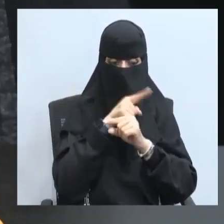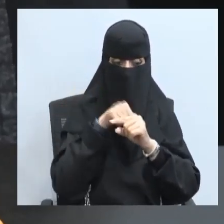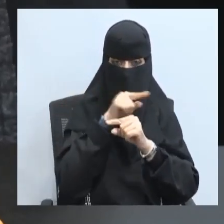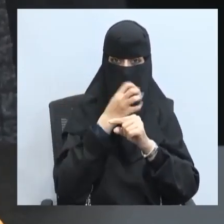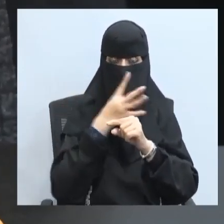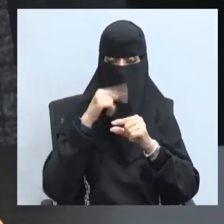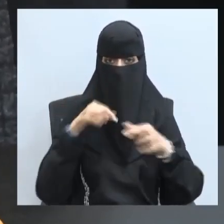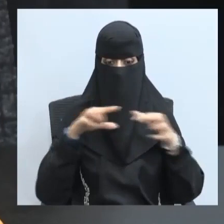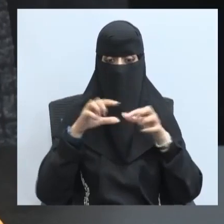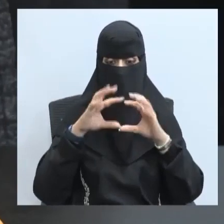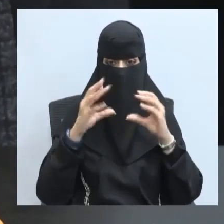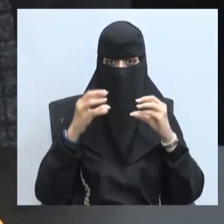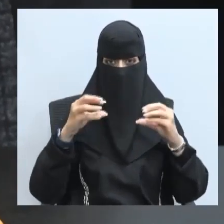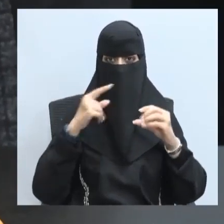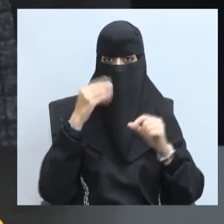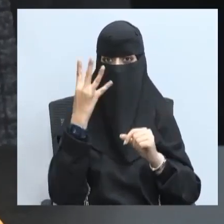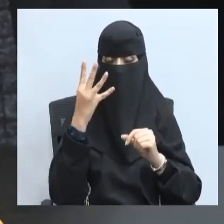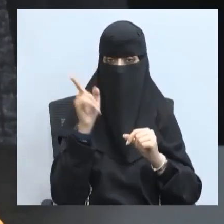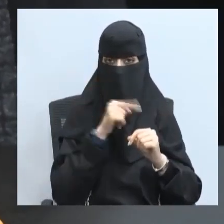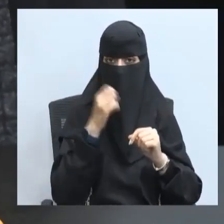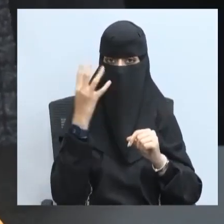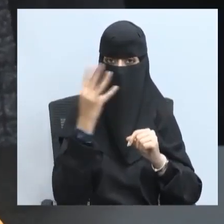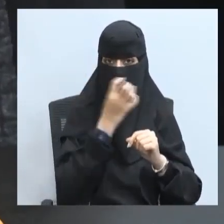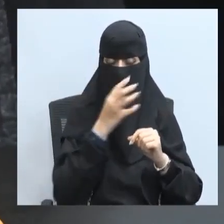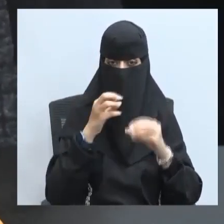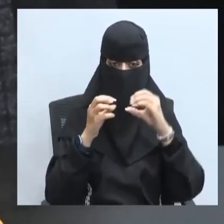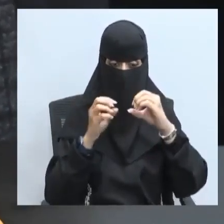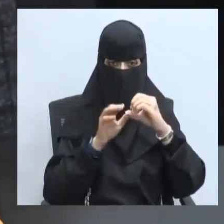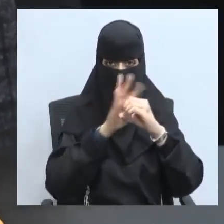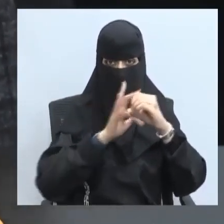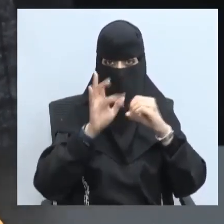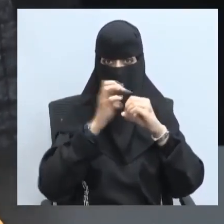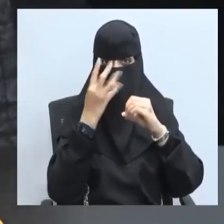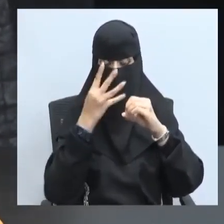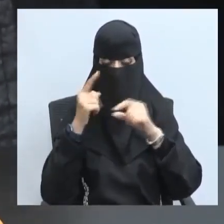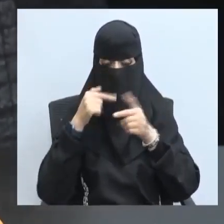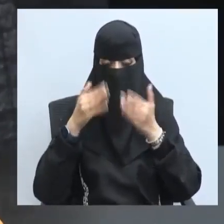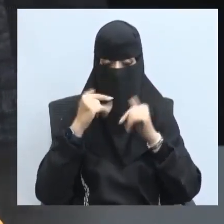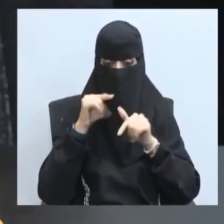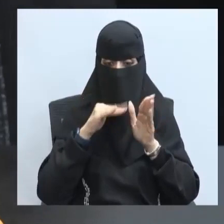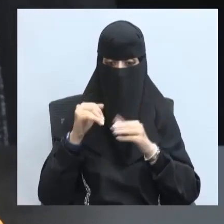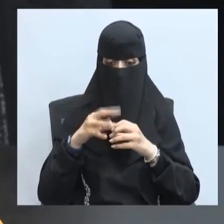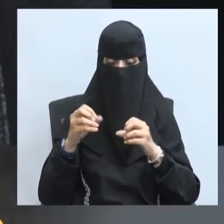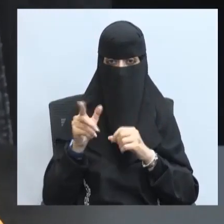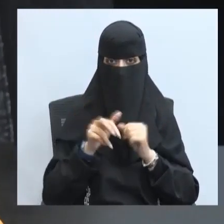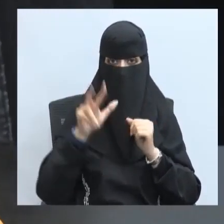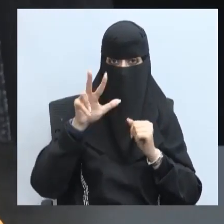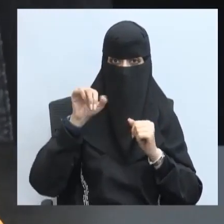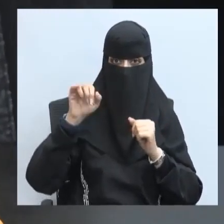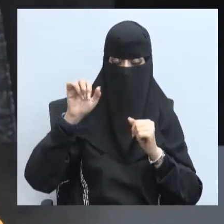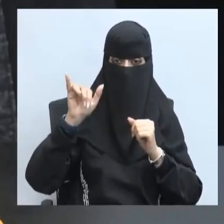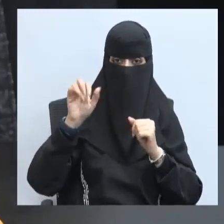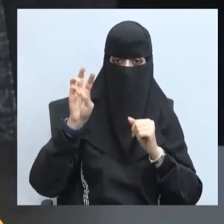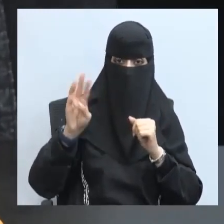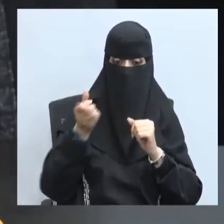الروابط حول الكربون ستكون مجموعها اربعه روابط هذا نموذج لدي نموذج الميثان لاحظ في الوسط